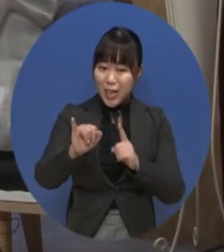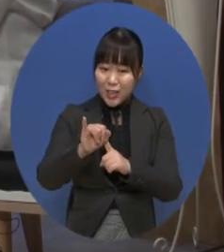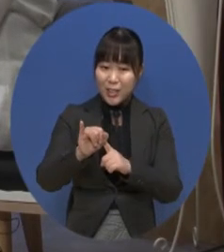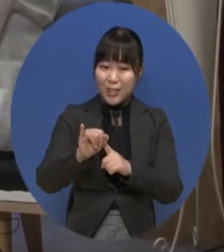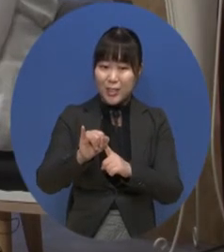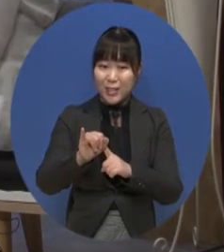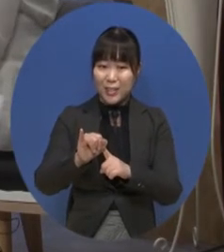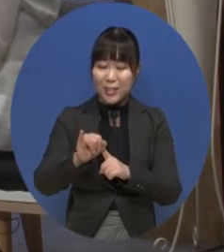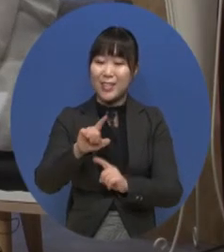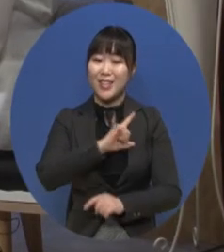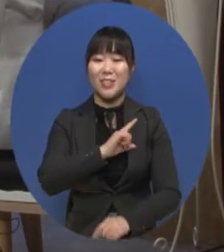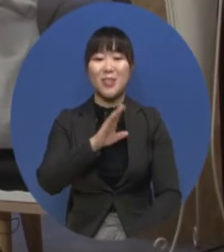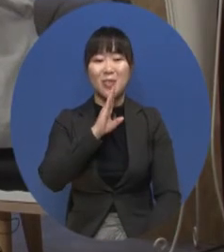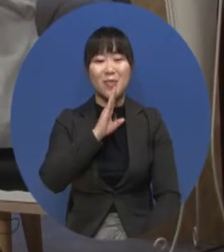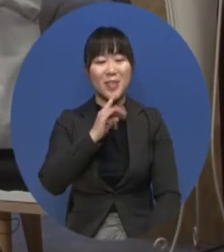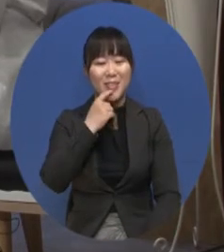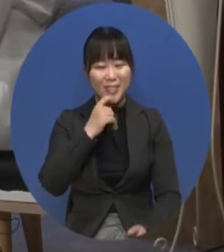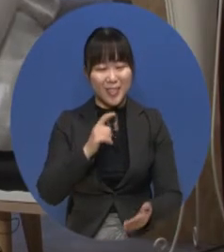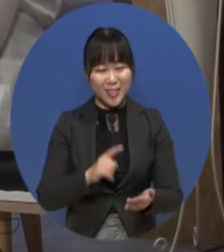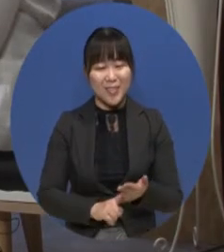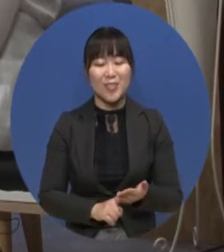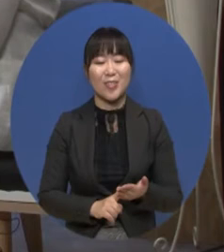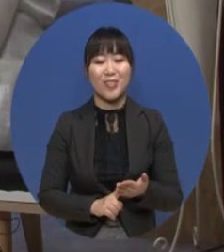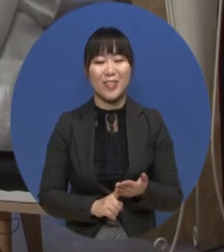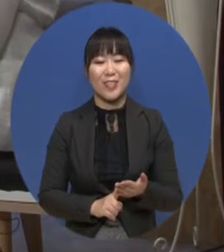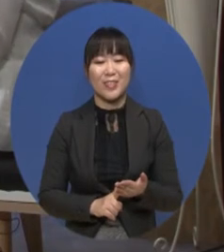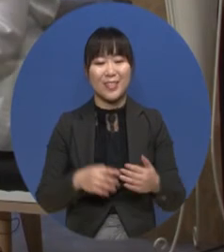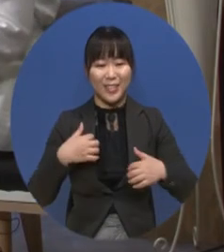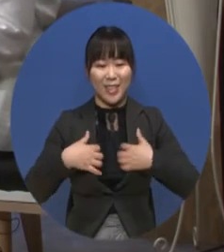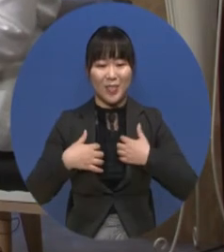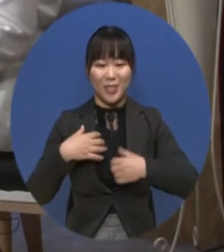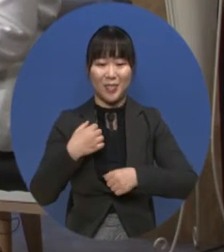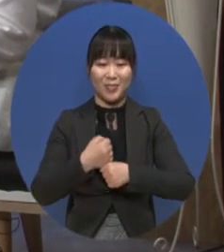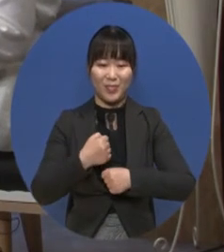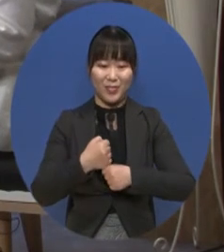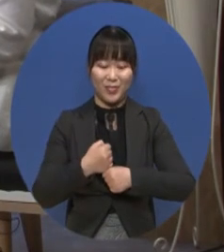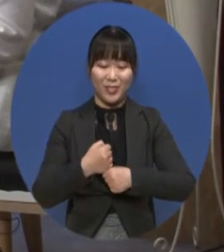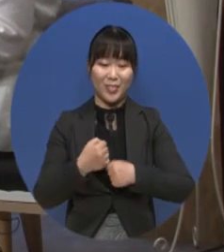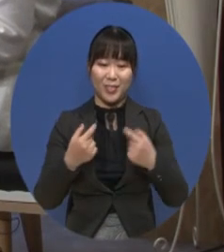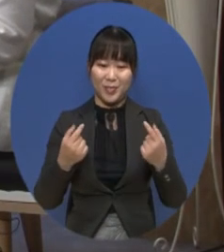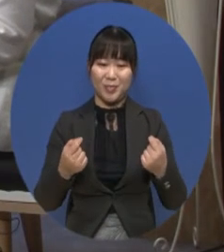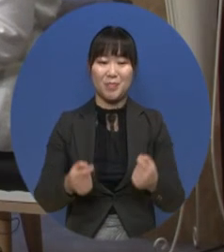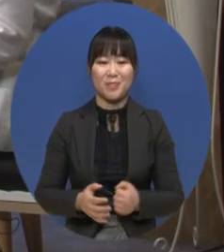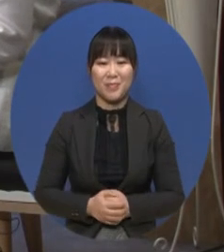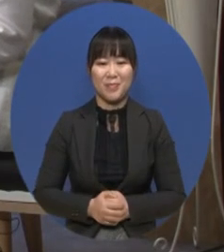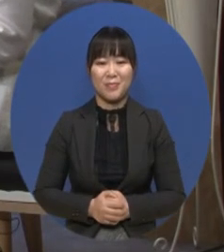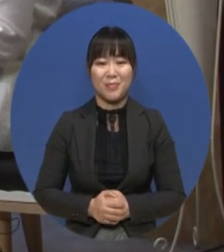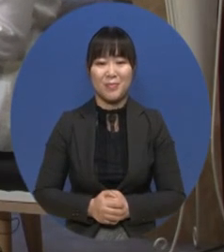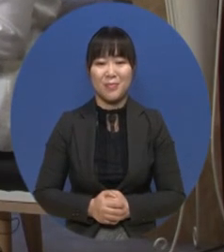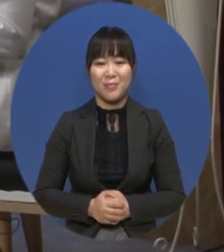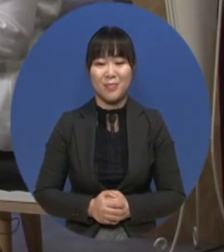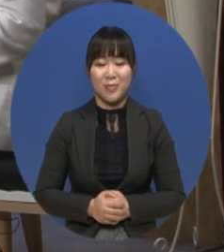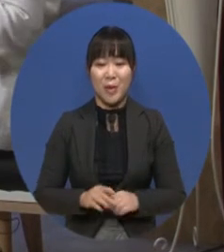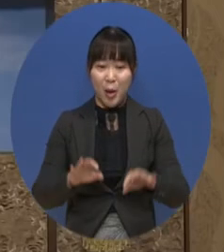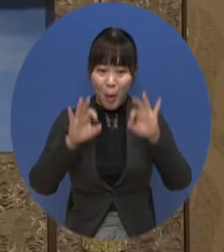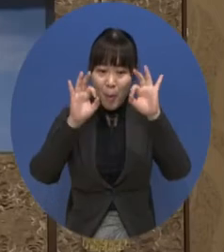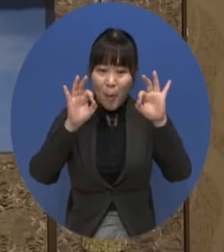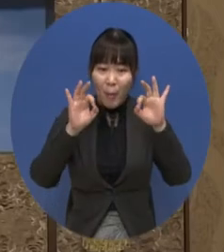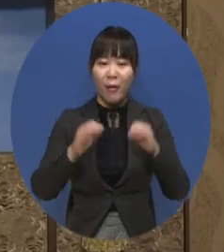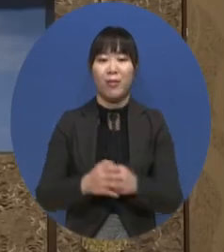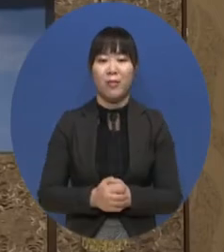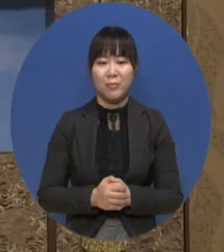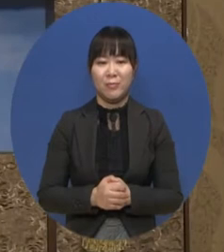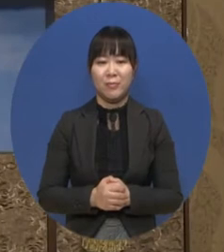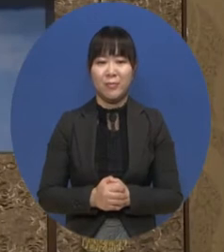잡지 이름도 또 굉장히 쉽고 네. 네, 센스 있고 재밌게 네. 또 만들어주셨는데 여기 보시면 안에는,